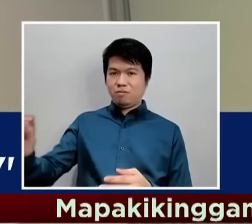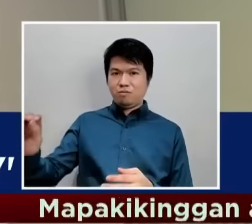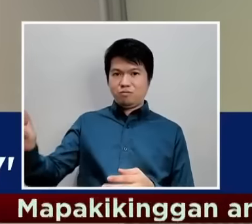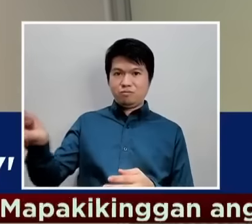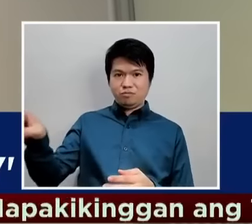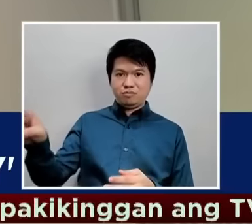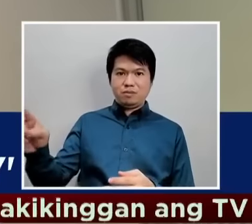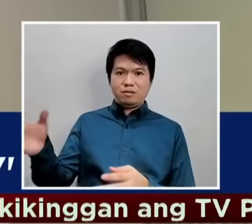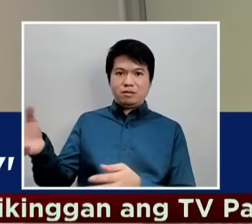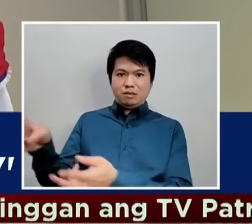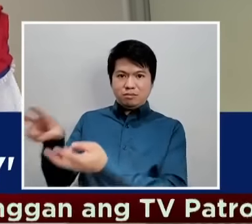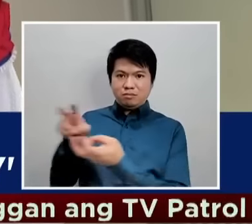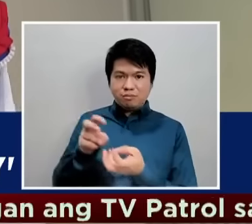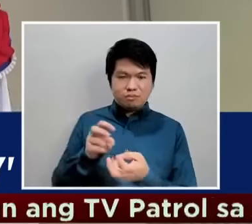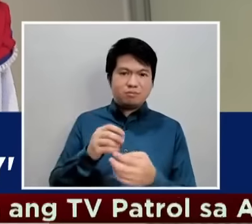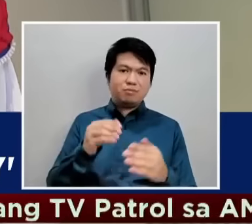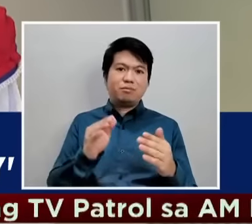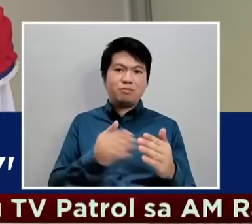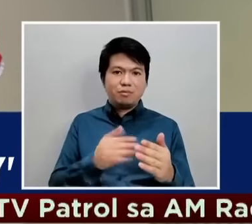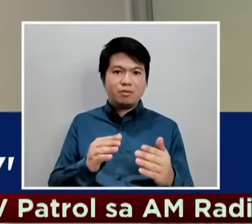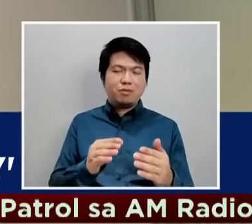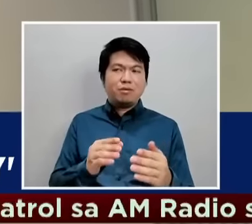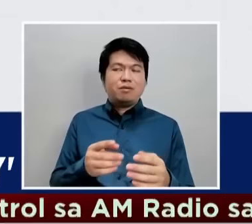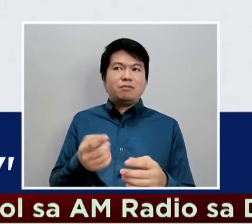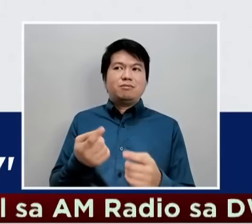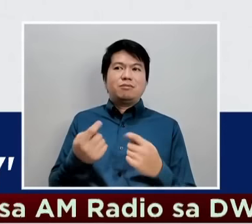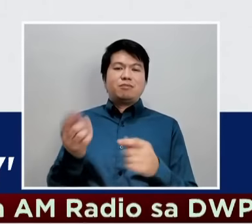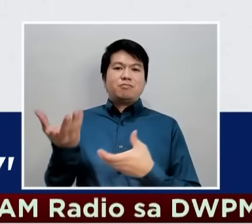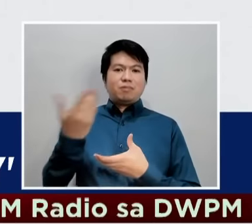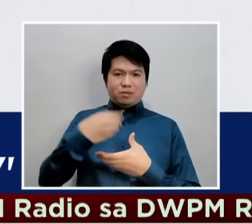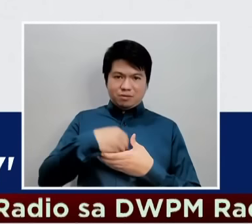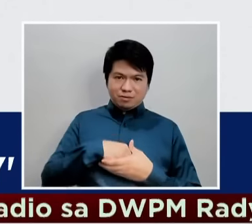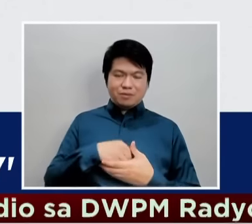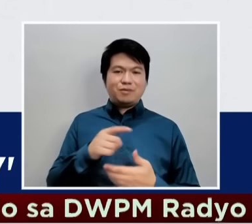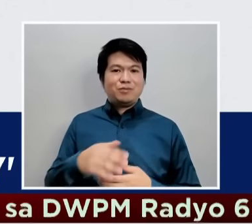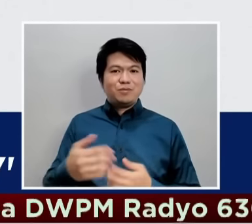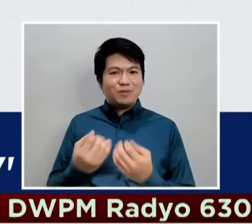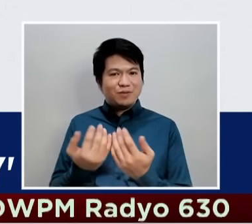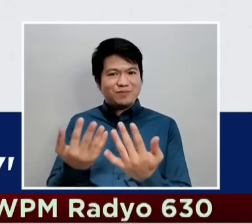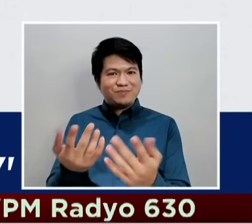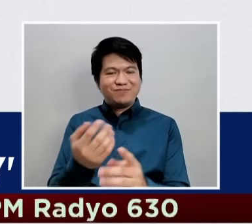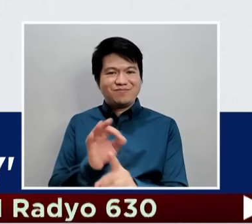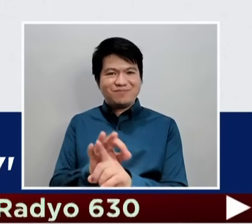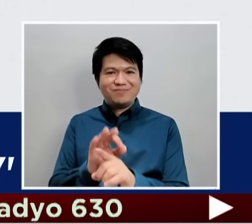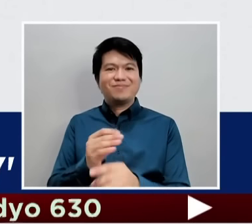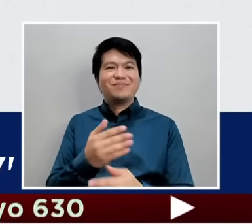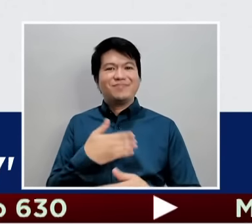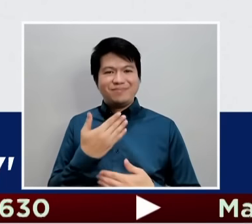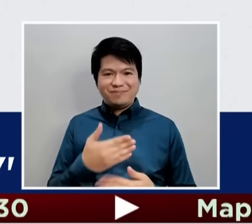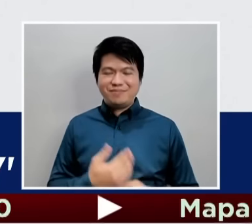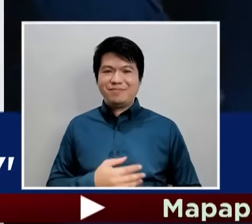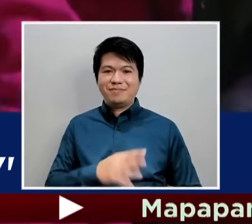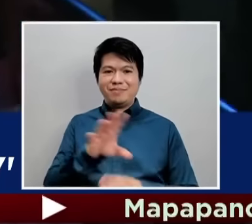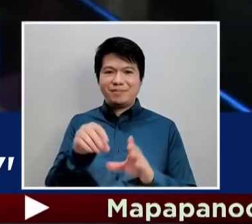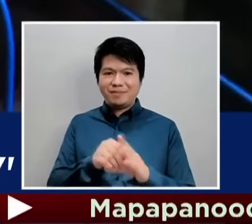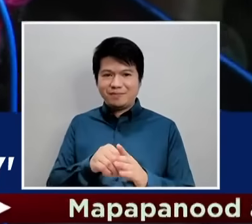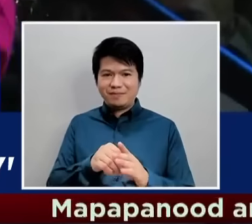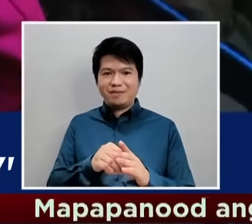own. And apparently, natutuwa din naman sila. Bahagi ito ng upcoming cover album niya na